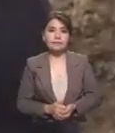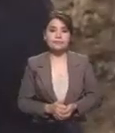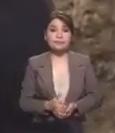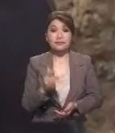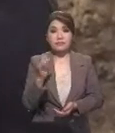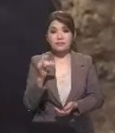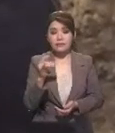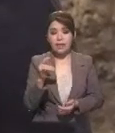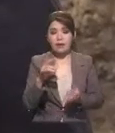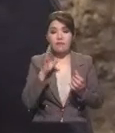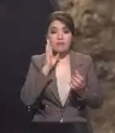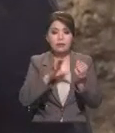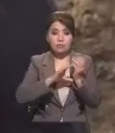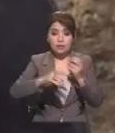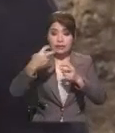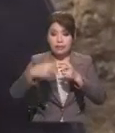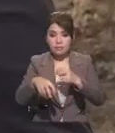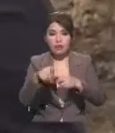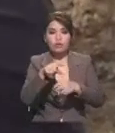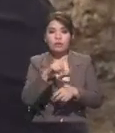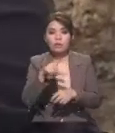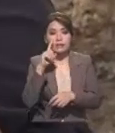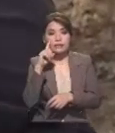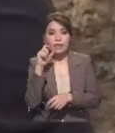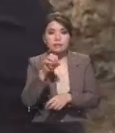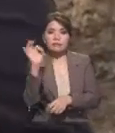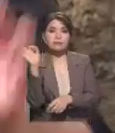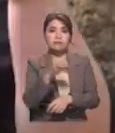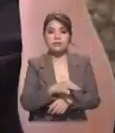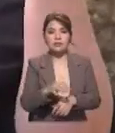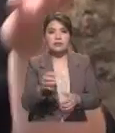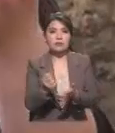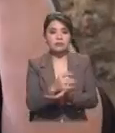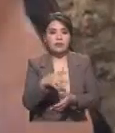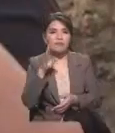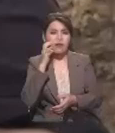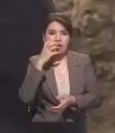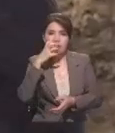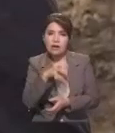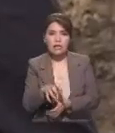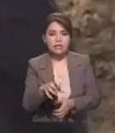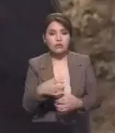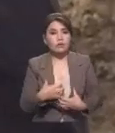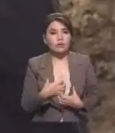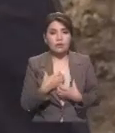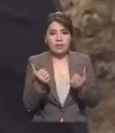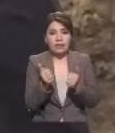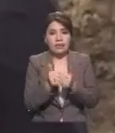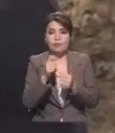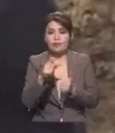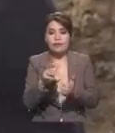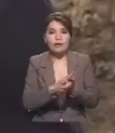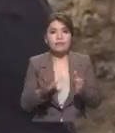Егер су атқылаған кезде бау-бақшада біреу жүрсе өлтіретін еді. Өйткені ыстық судың екпіні қатты болды, өте қорқынышты. Жаздай өсірген